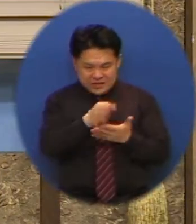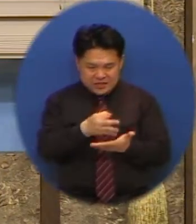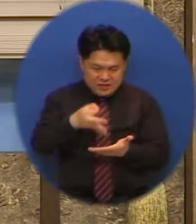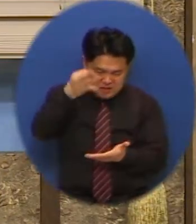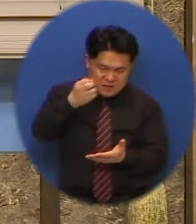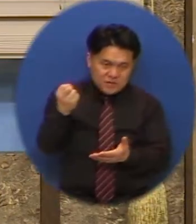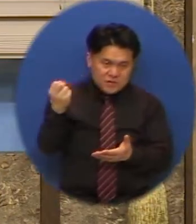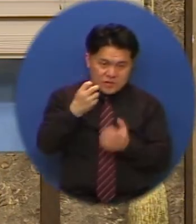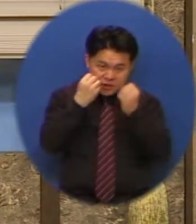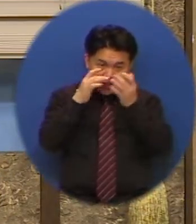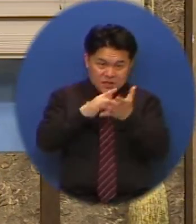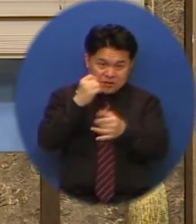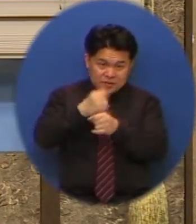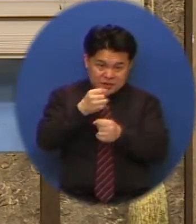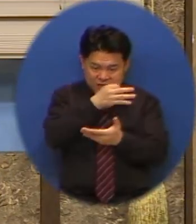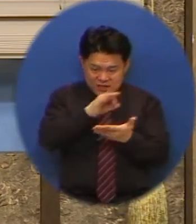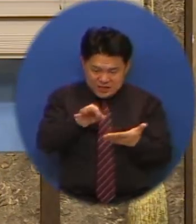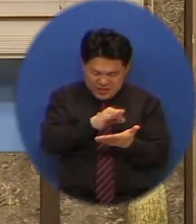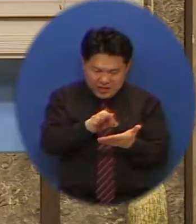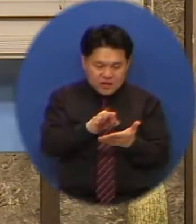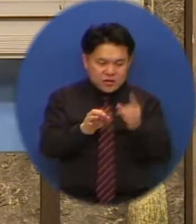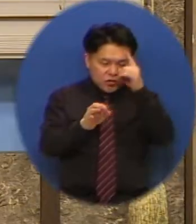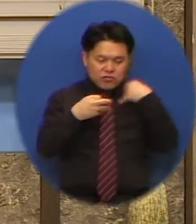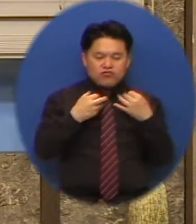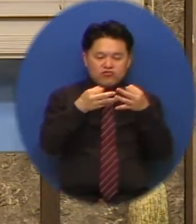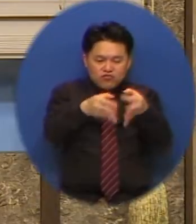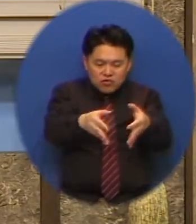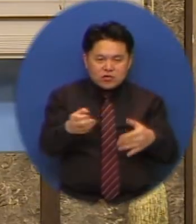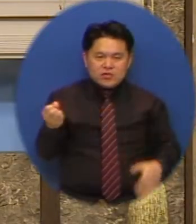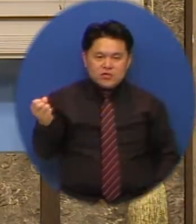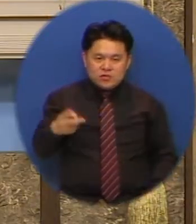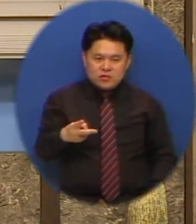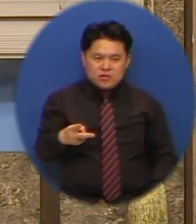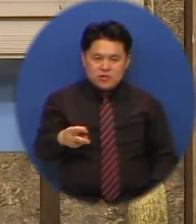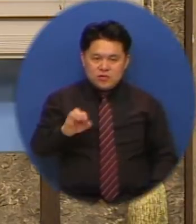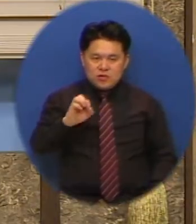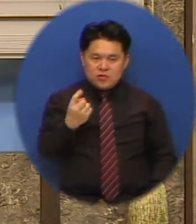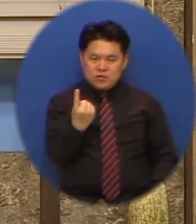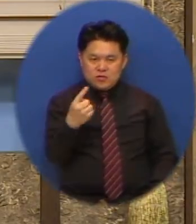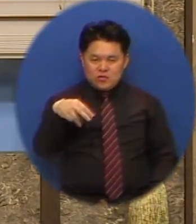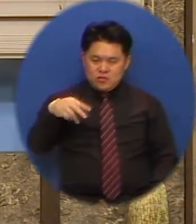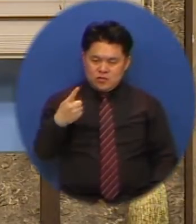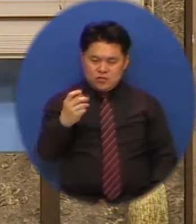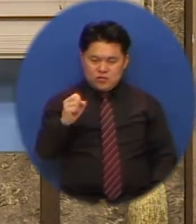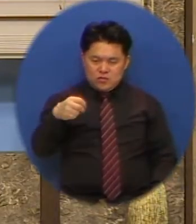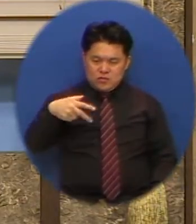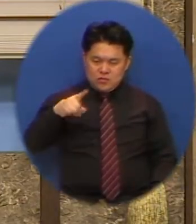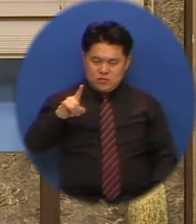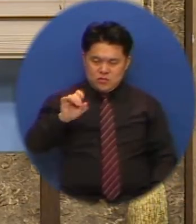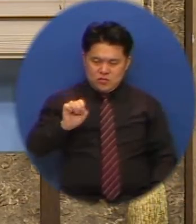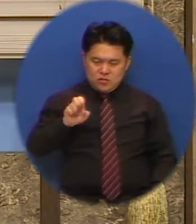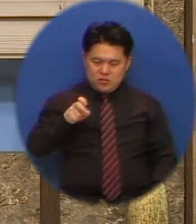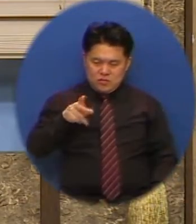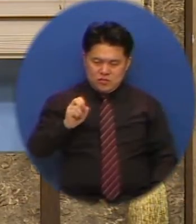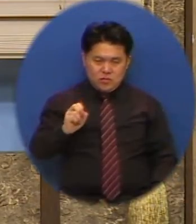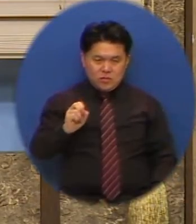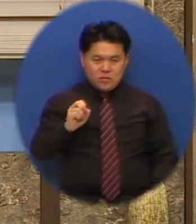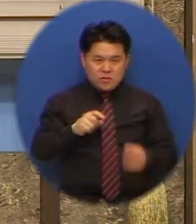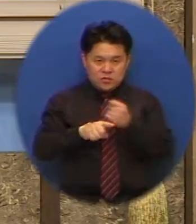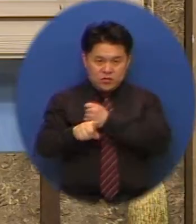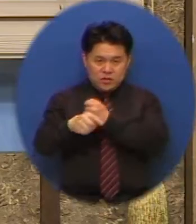신약 개발 예산도 이제 정부 예산에 이제 만들고 오송 생명과학단지를 네. 제가 설계를 해서 그걸 했습니다.